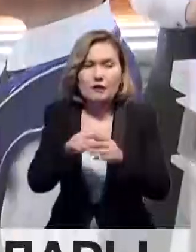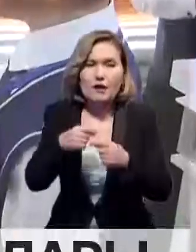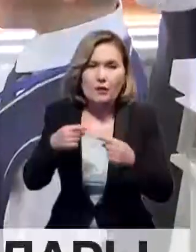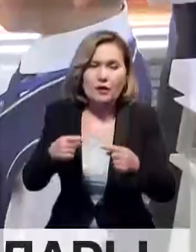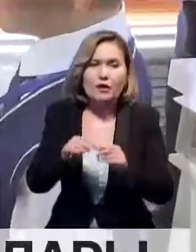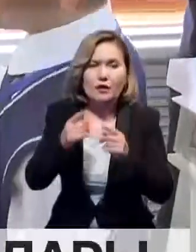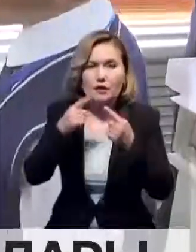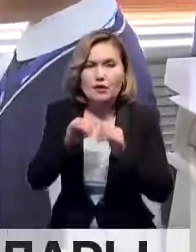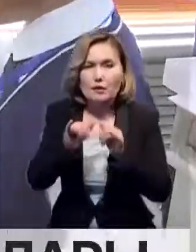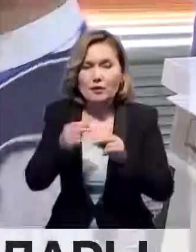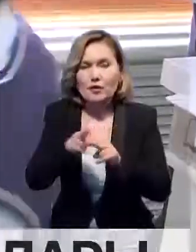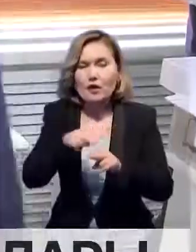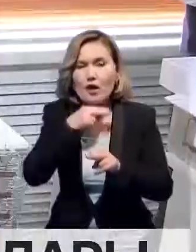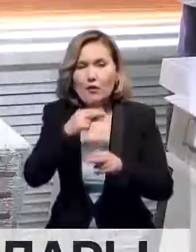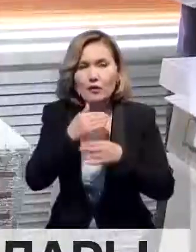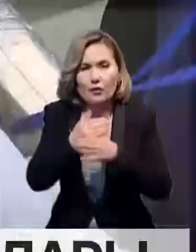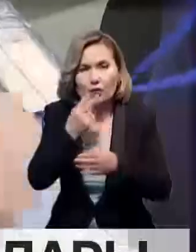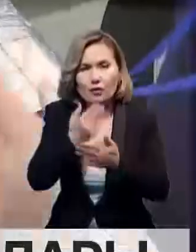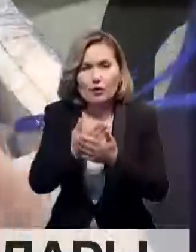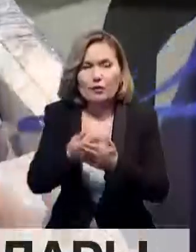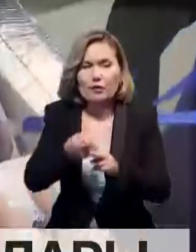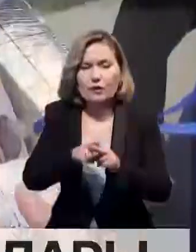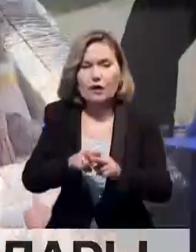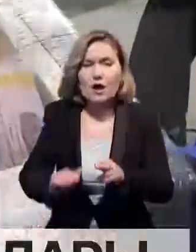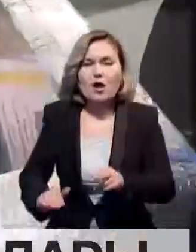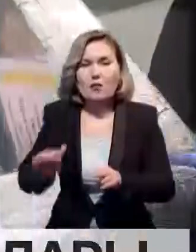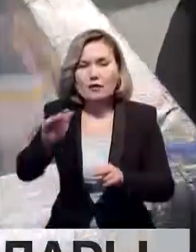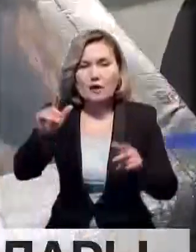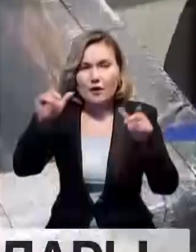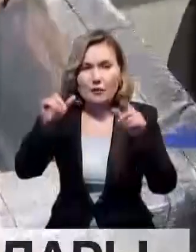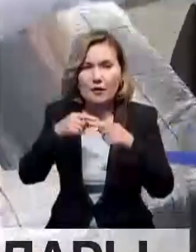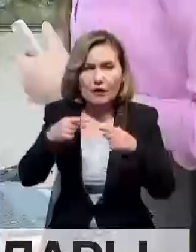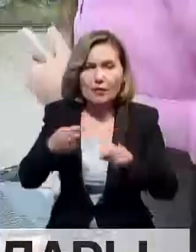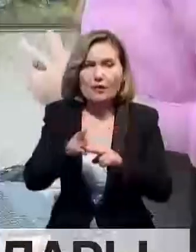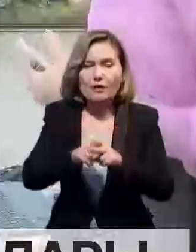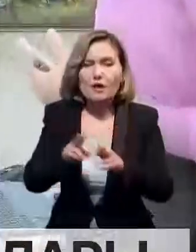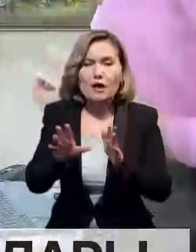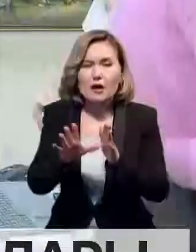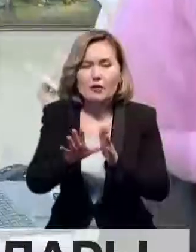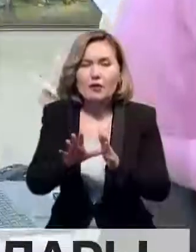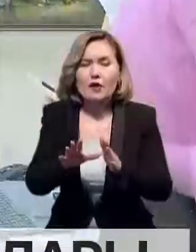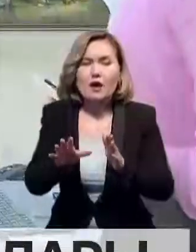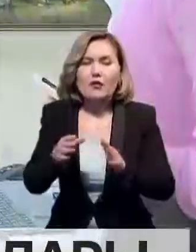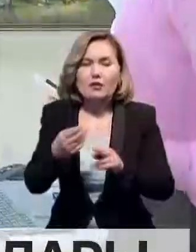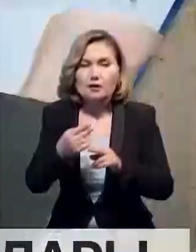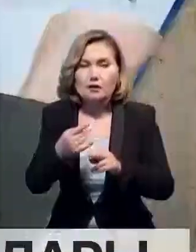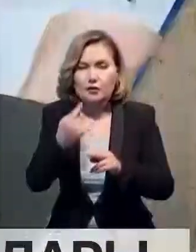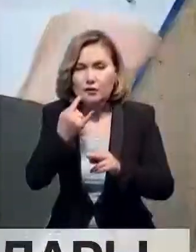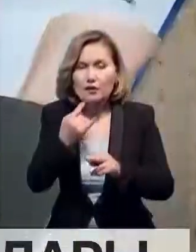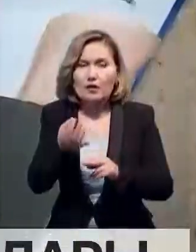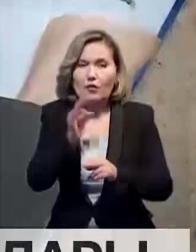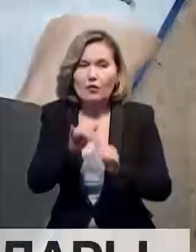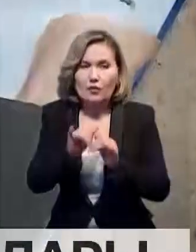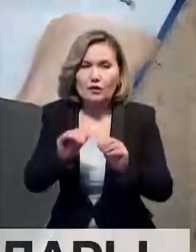технологиясын дамытуға ден қойған аңғаруға болады. Олар өскіндердің фотосинтез құбылысы арқылы электр тогын өндіруге болады дейді. Ал